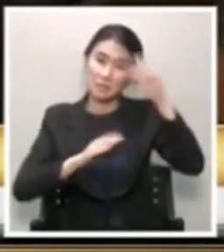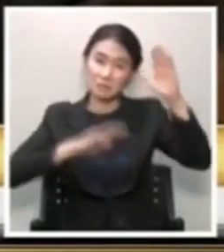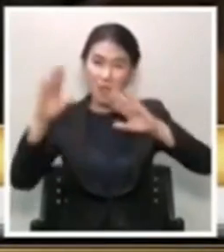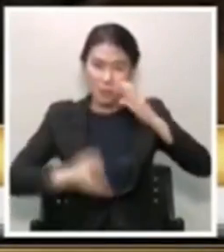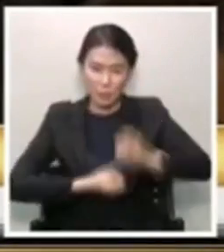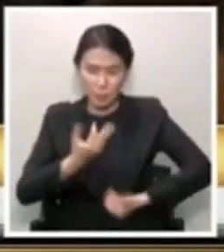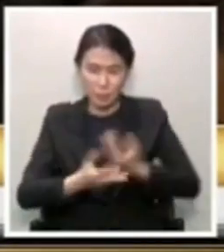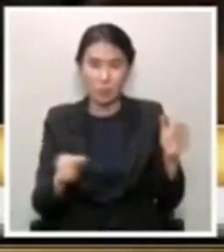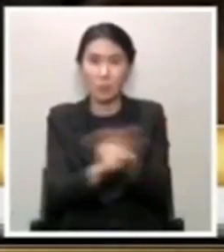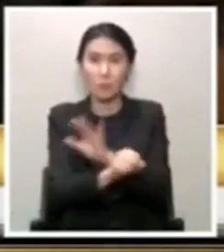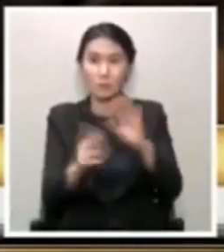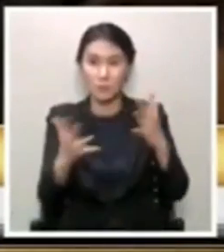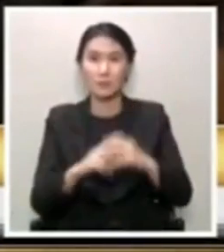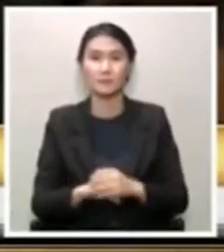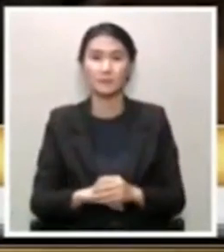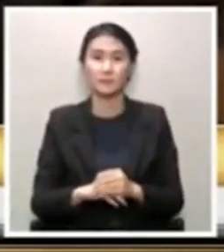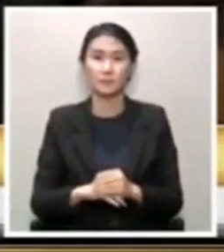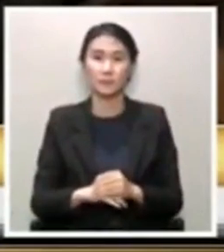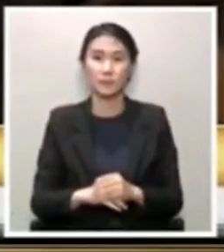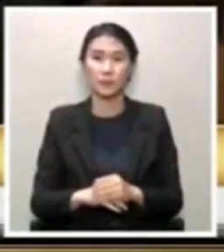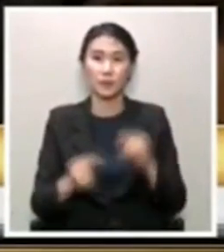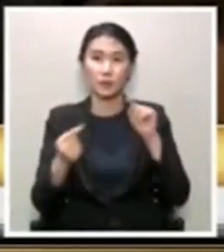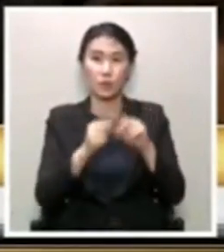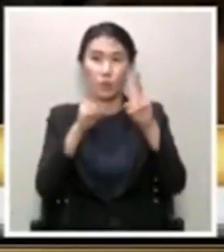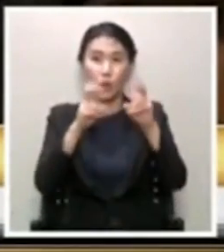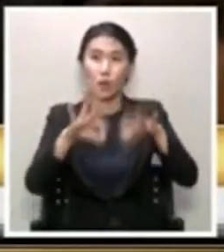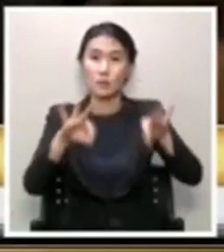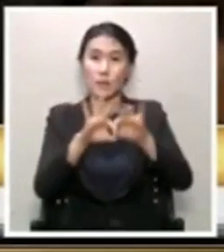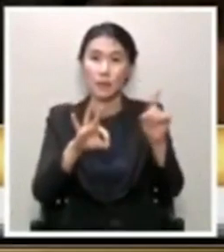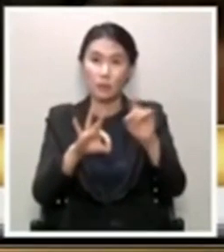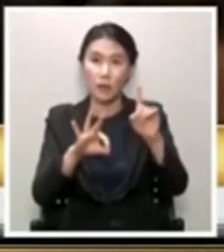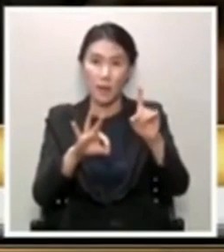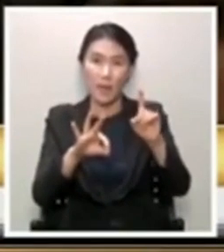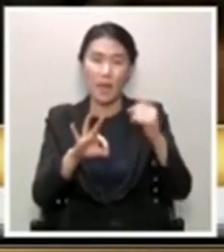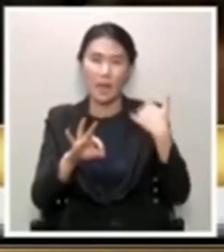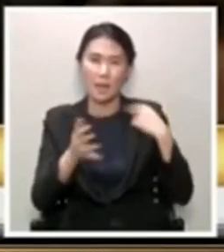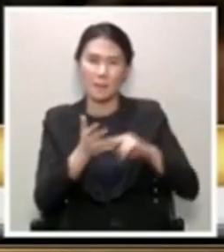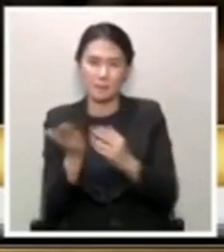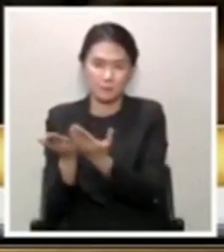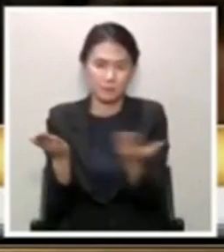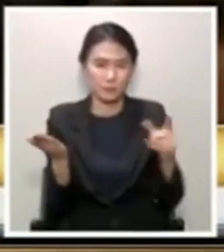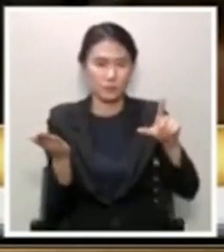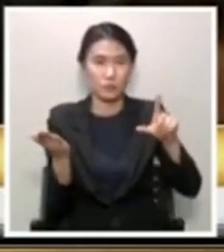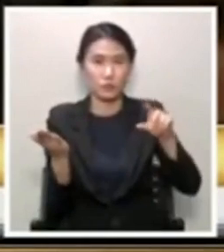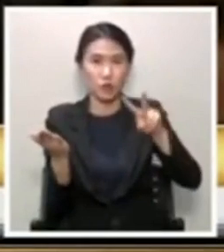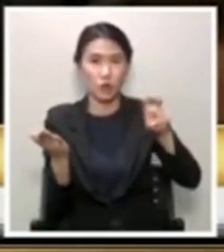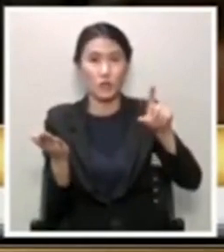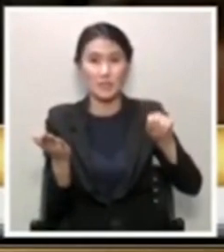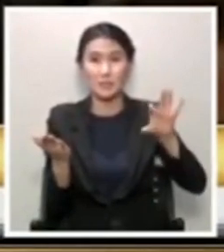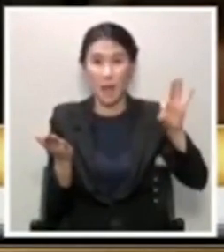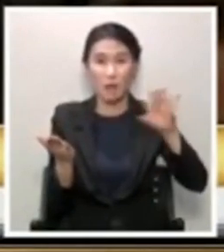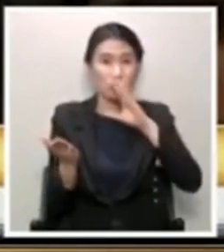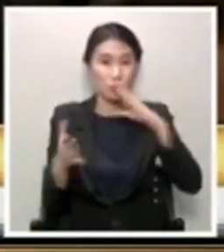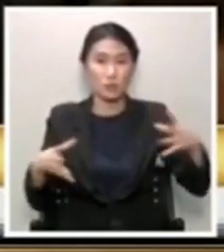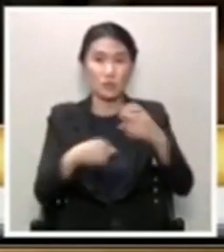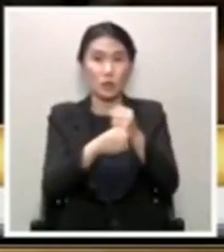ที่เช่นเดียวกันครับในเรื่องเนื้อหารัฐธรรมนูญฉบับนี้มีถึง279มาตราครับแต่ถ้าให้ผมจะสรุ